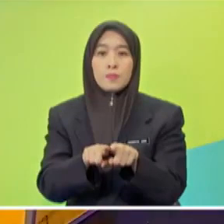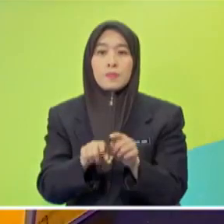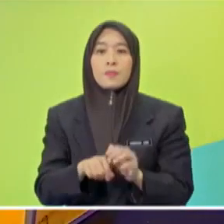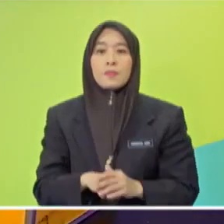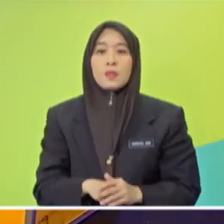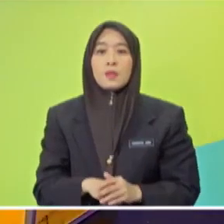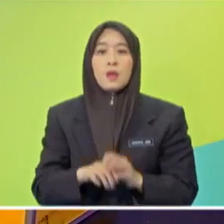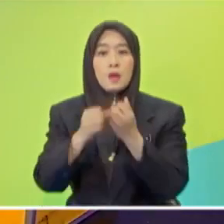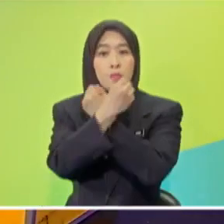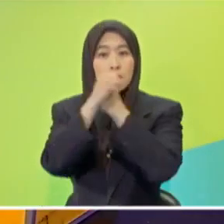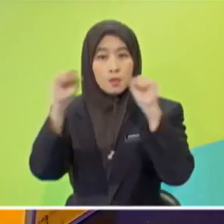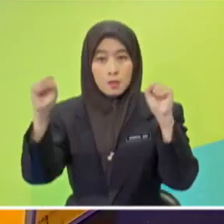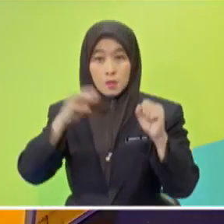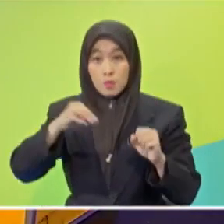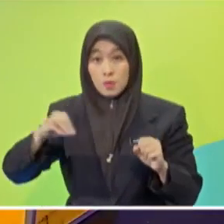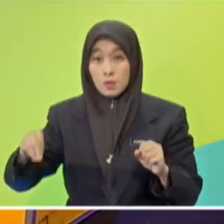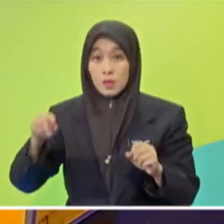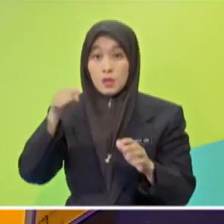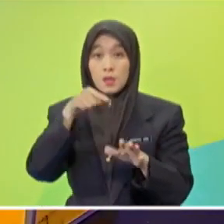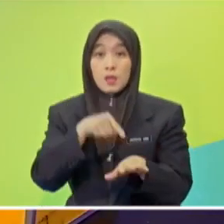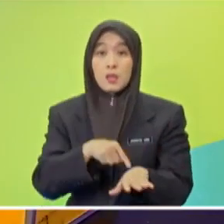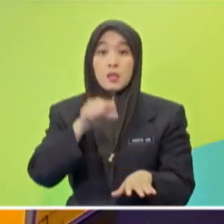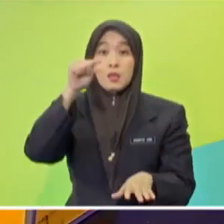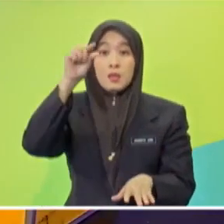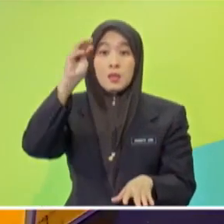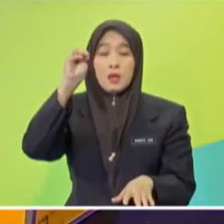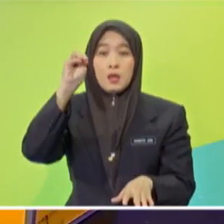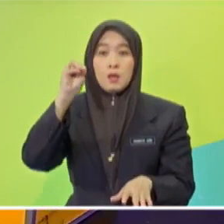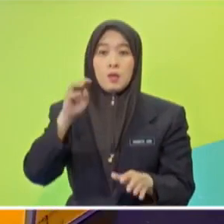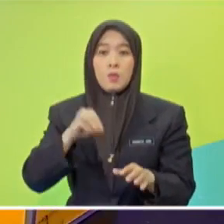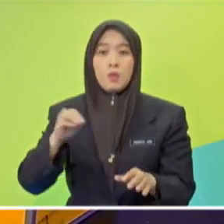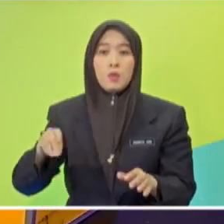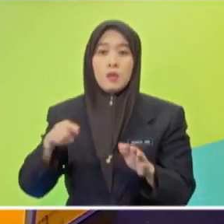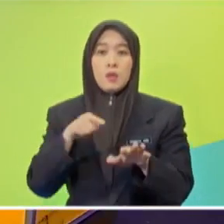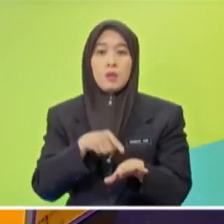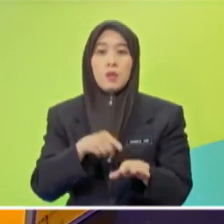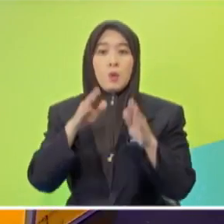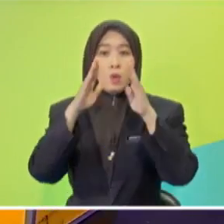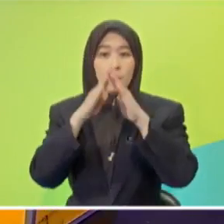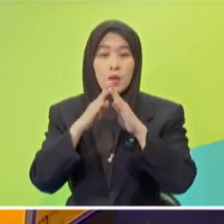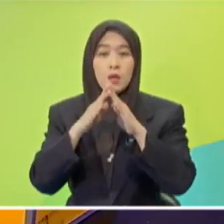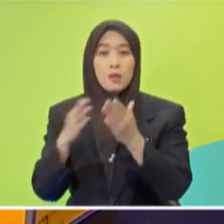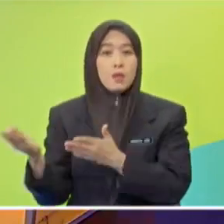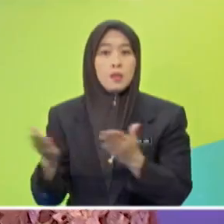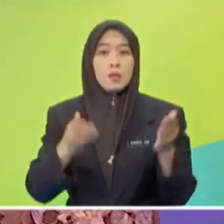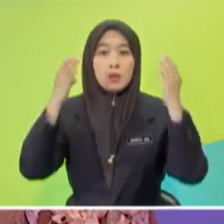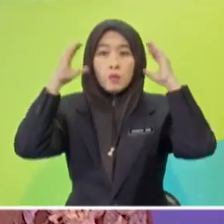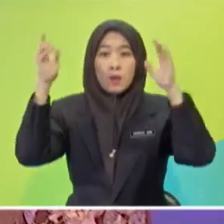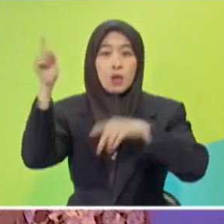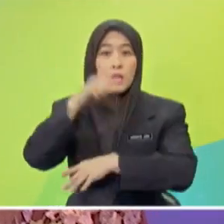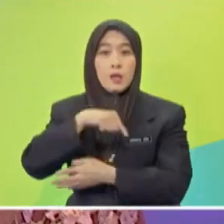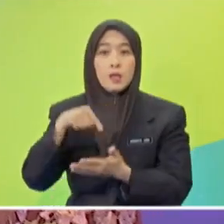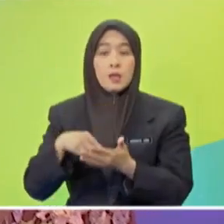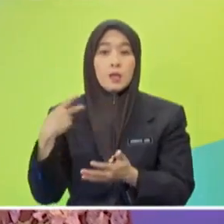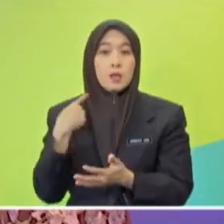bersedia ya murid-murid di Google mie dan murid-muri di rumah Jom kita teruskan silakan iya oke Hari ini kita enggak belajar praktis ee